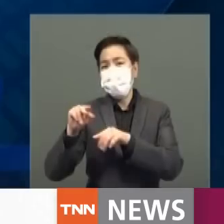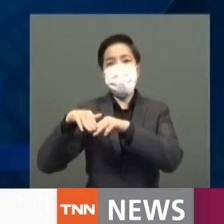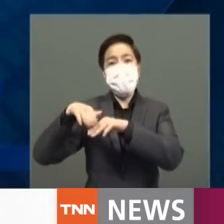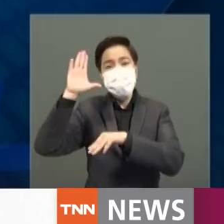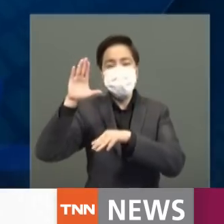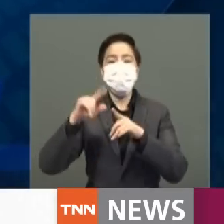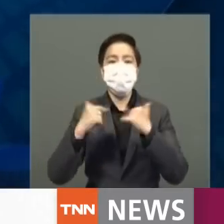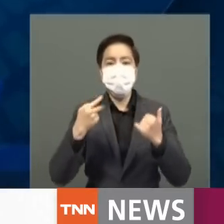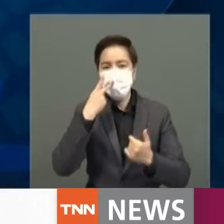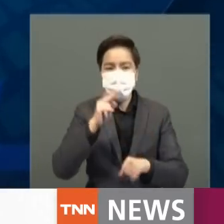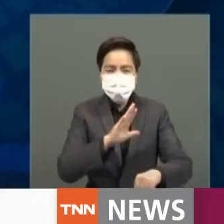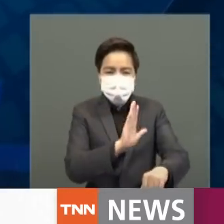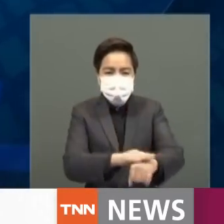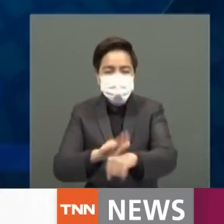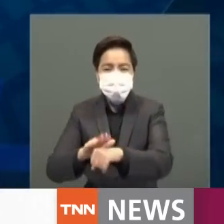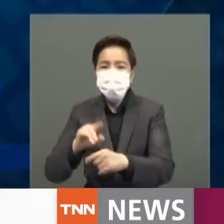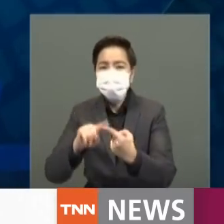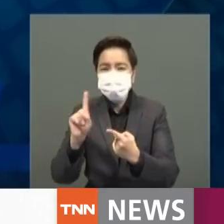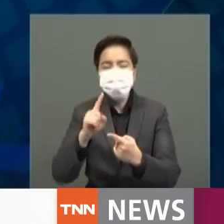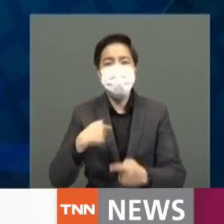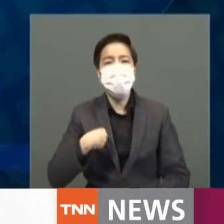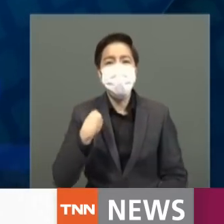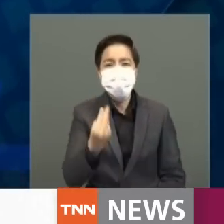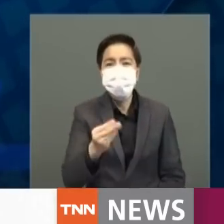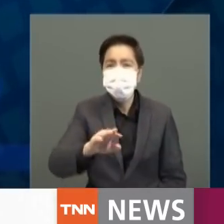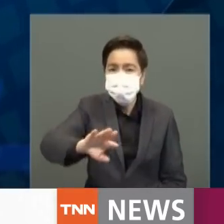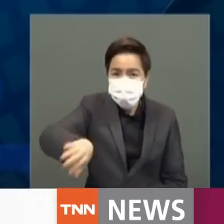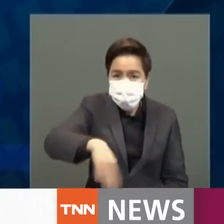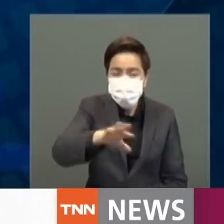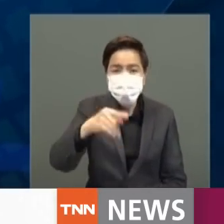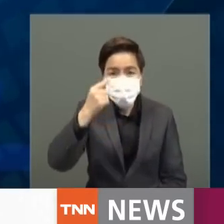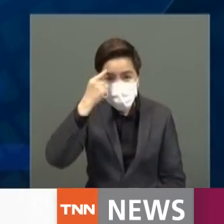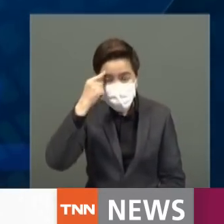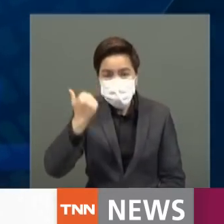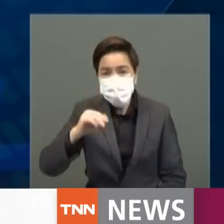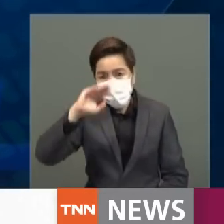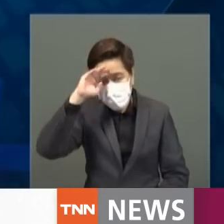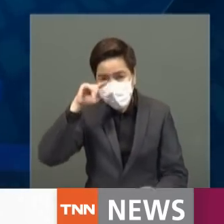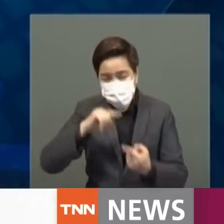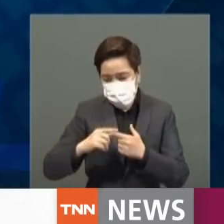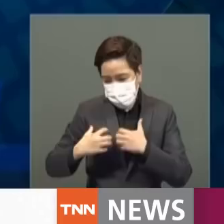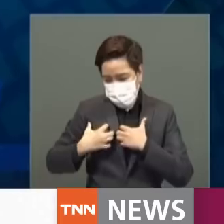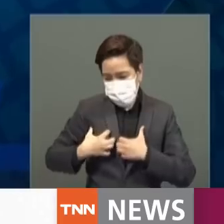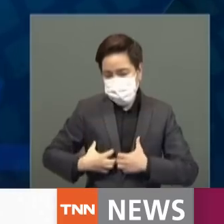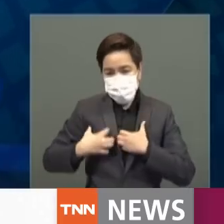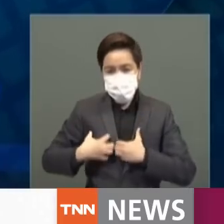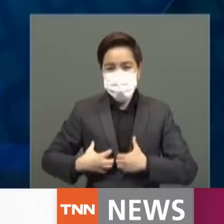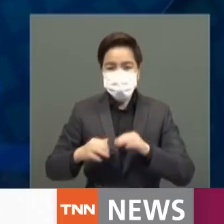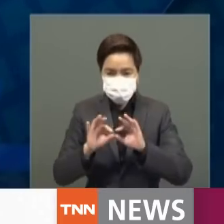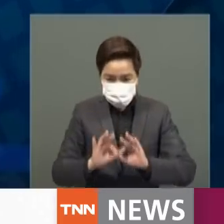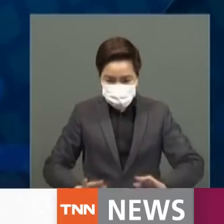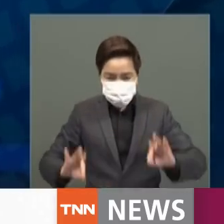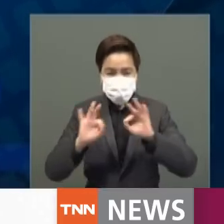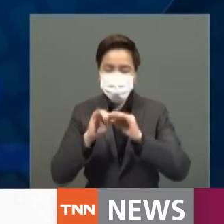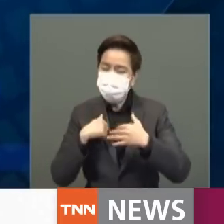ในวันนี้แน่นอนว่ากรุงเทพยังคงน่าเป็นห่วงเพราะว่าผู้เสียชีวิตเพิ่มมา10คนส่วนที่เหลือกระจายอยู่ใน10